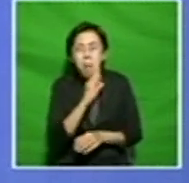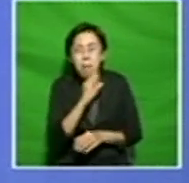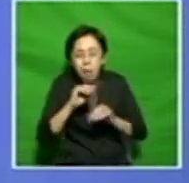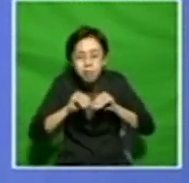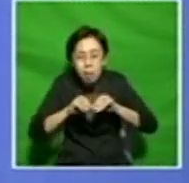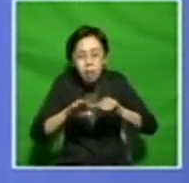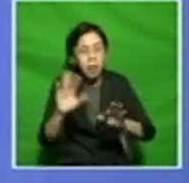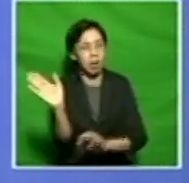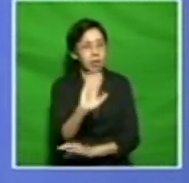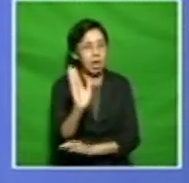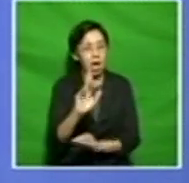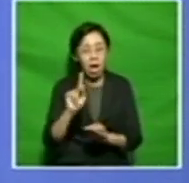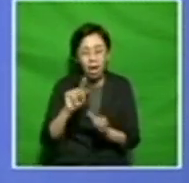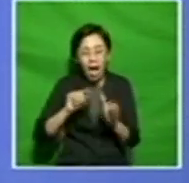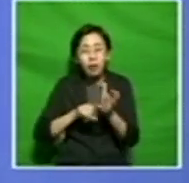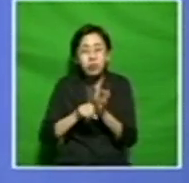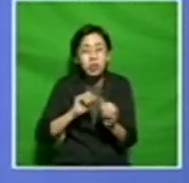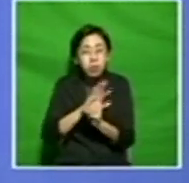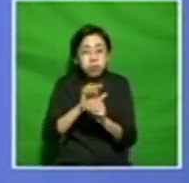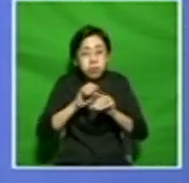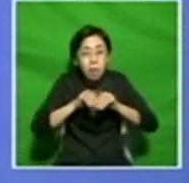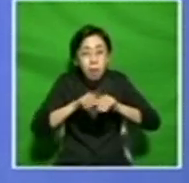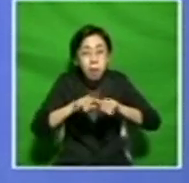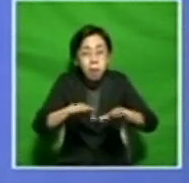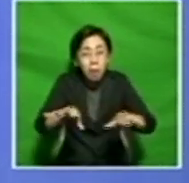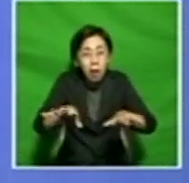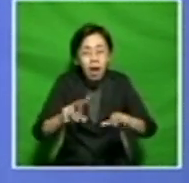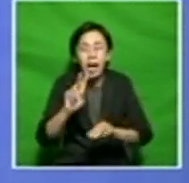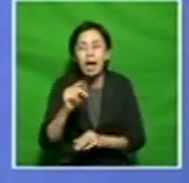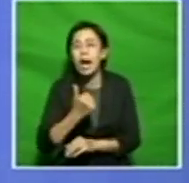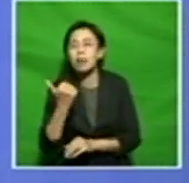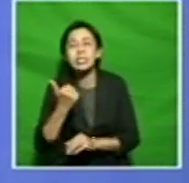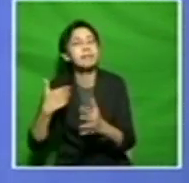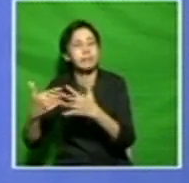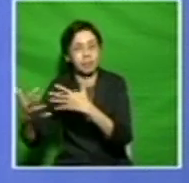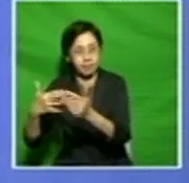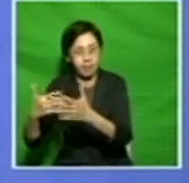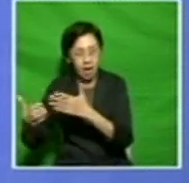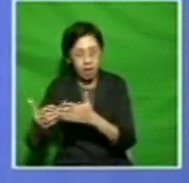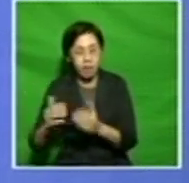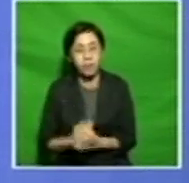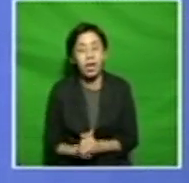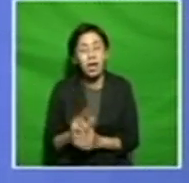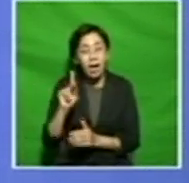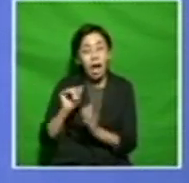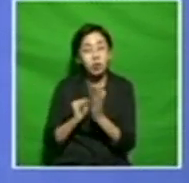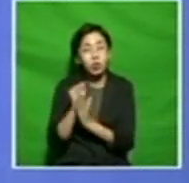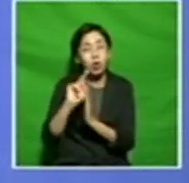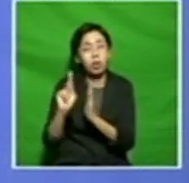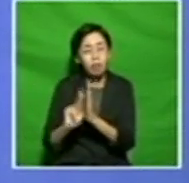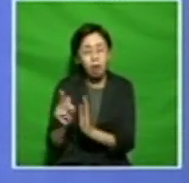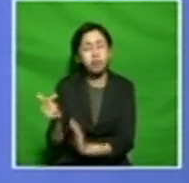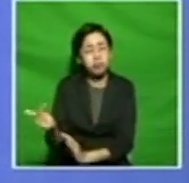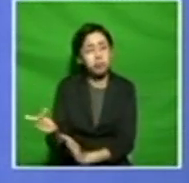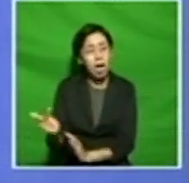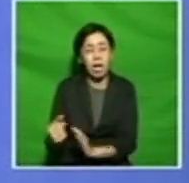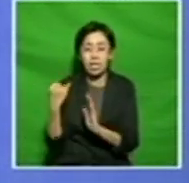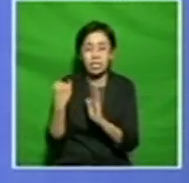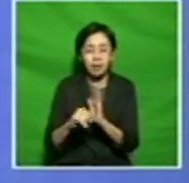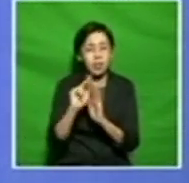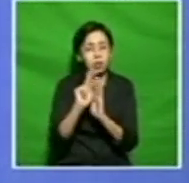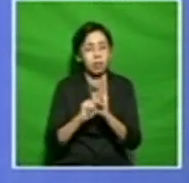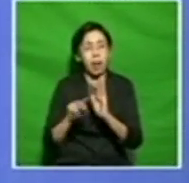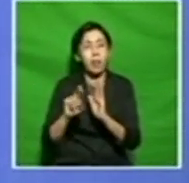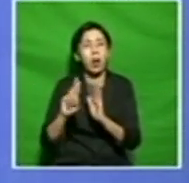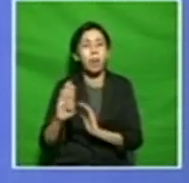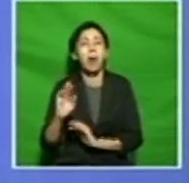เกี่ยวกับโควิดถ้าท่านไปแพร่ข่าวอย่างอื่นมาเรื่องของท่านถ้ามันถูกกฎหมายมันก็ถูกถ้ามันผิดมันก็ผิดพรบ.อื่